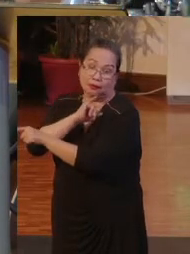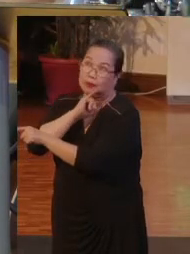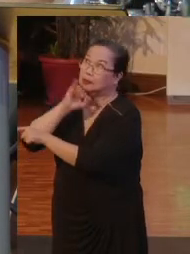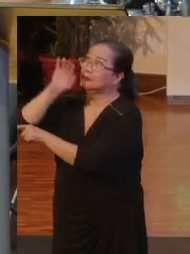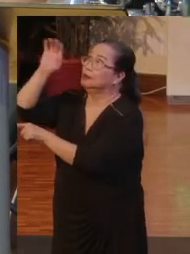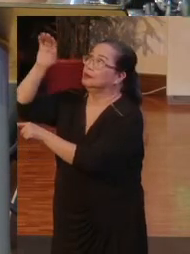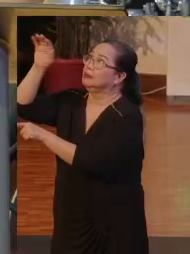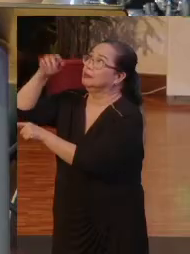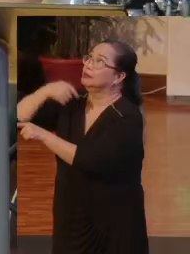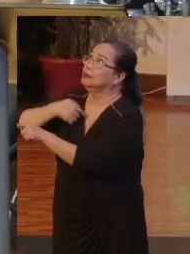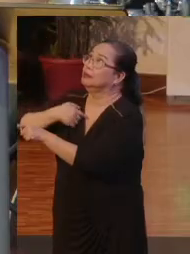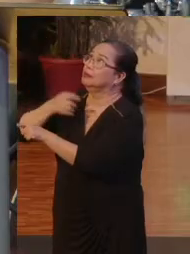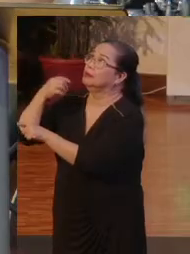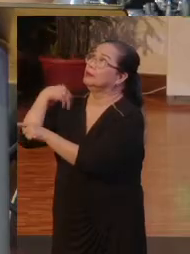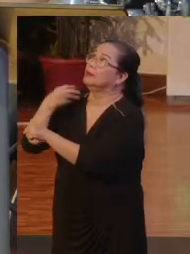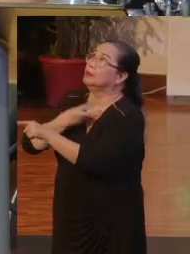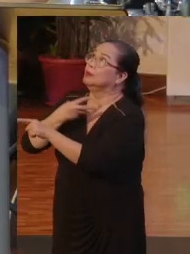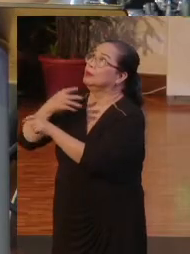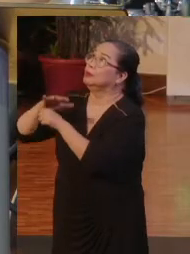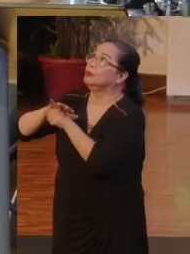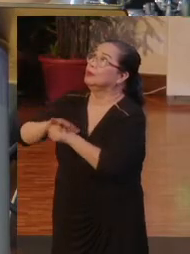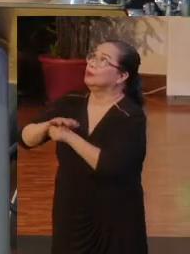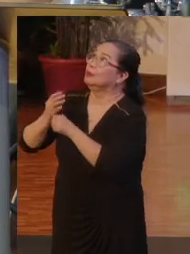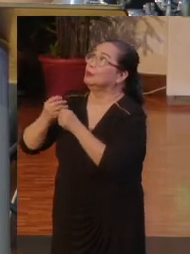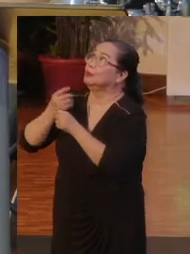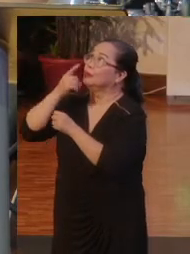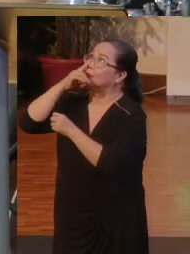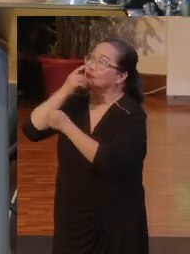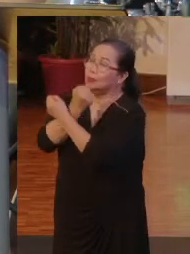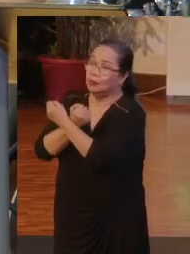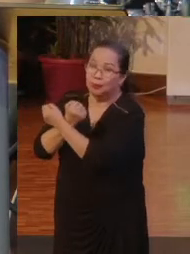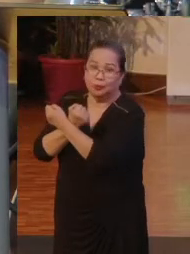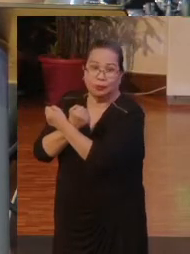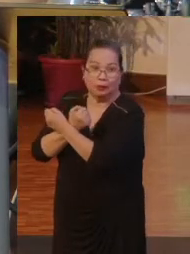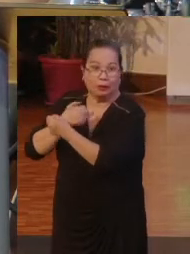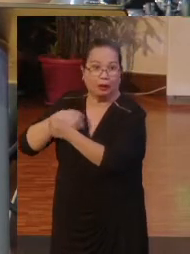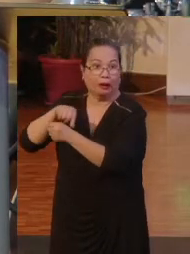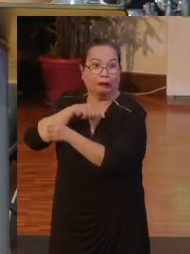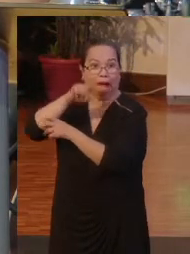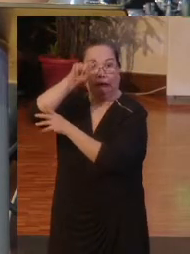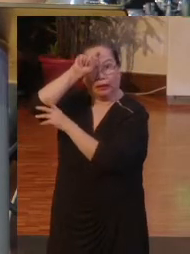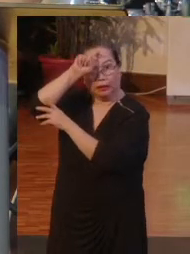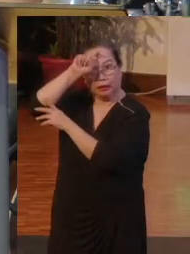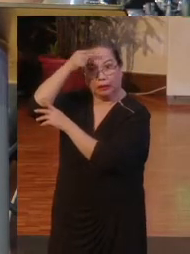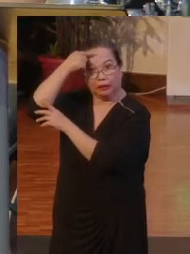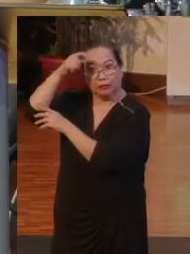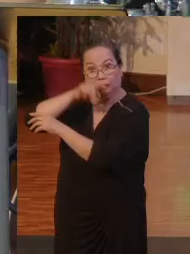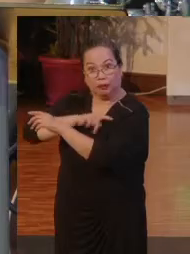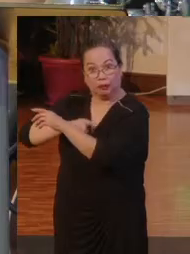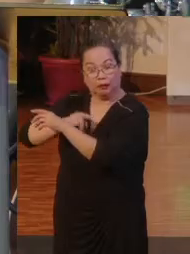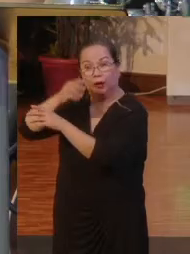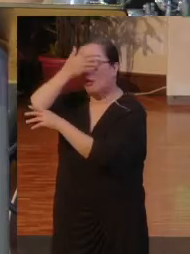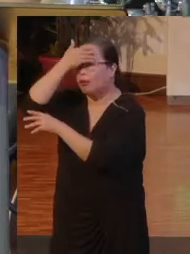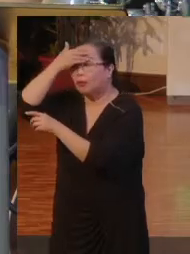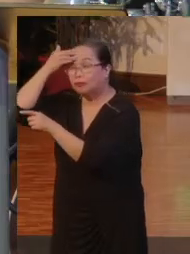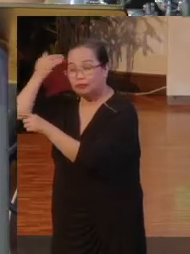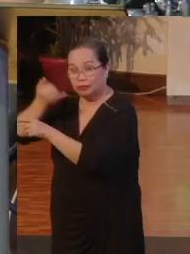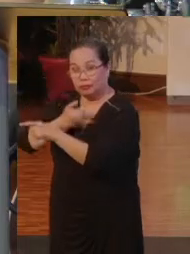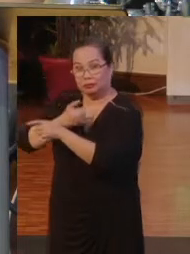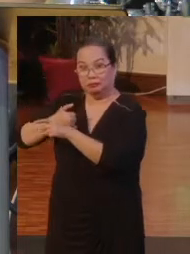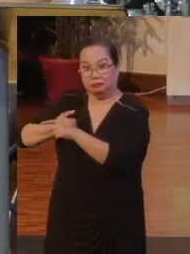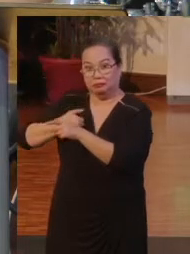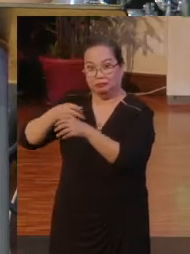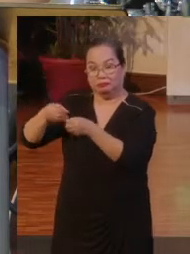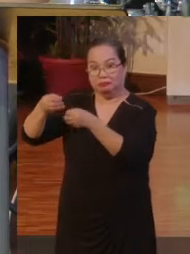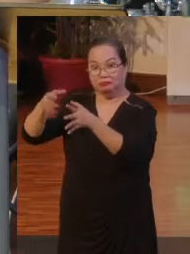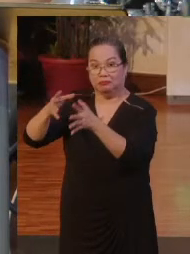sapagkat sila inaapi sa pagkaalipin sa Egypt. So verse 5 na Joshua 24, "And I sent Moses and Aaron, and I